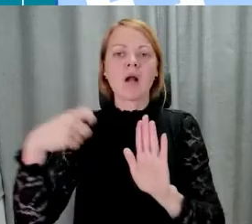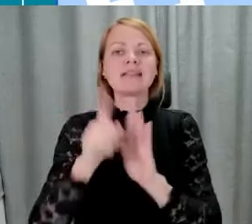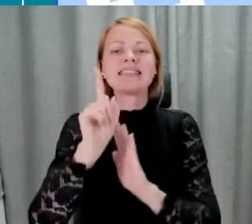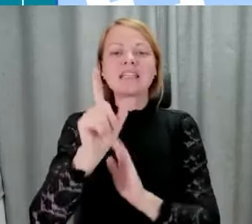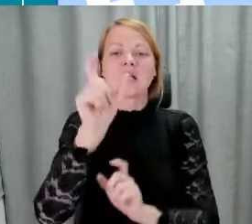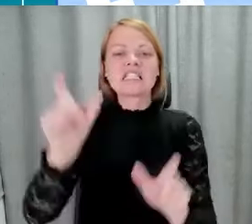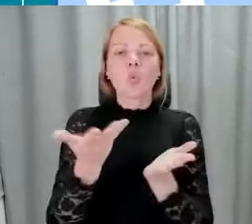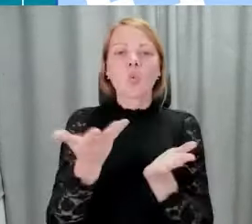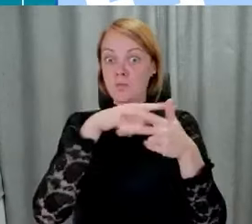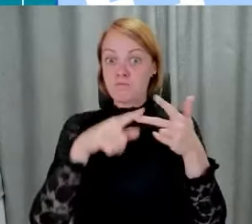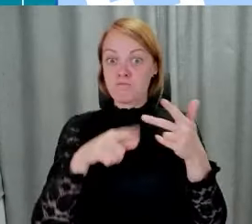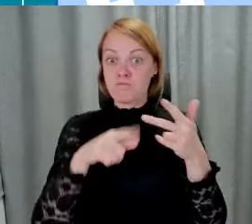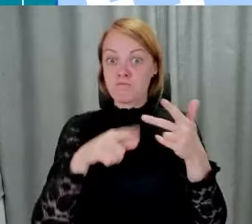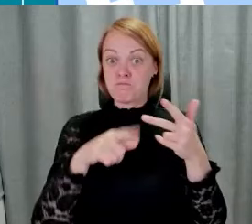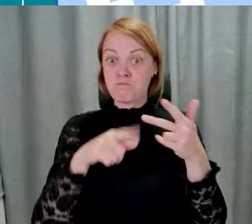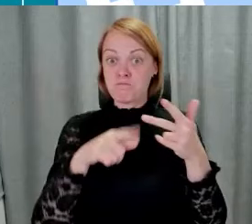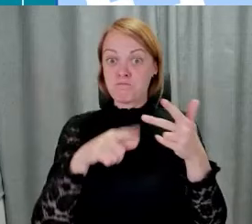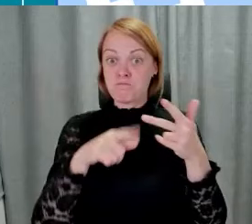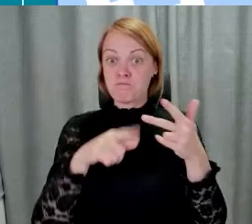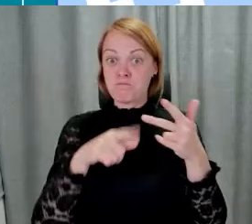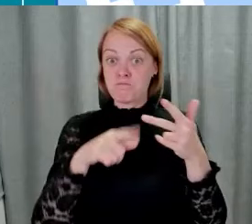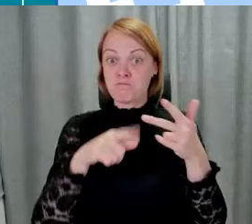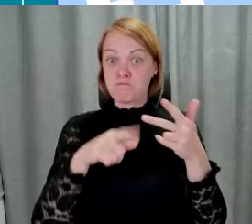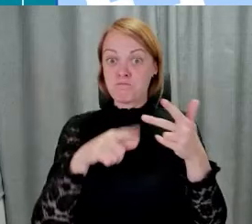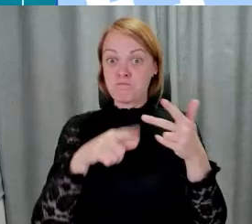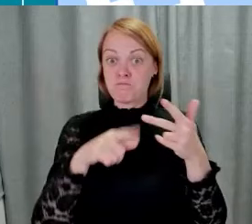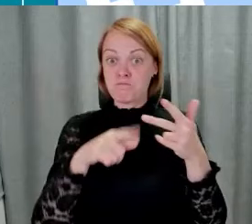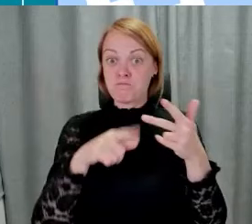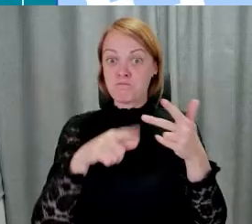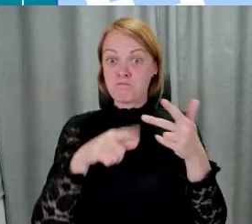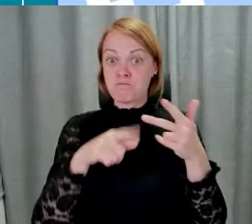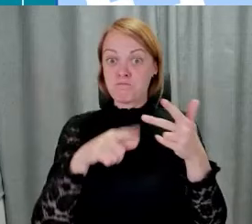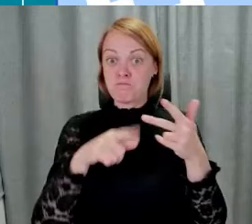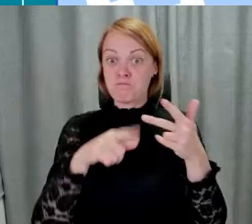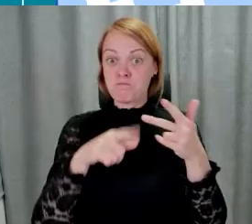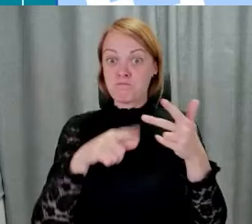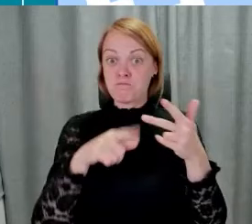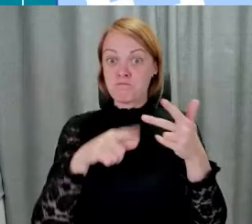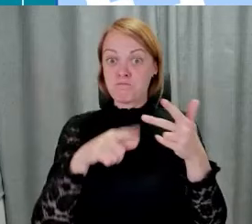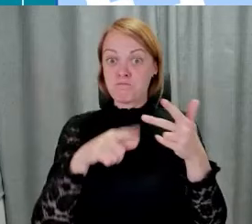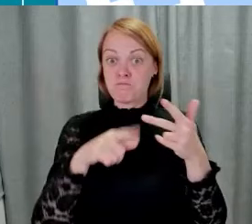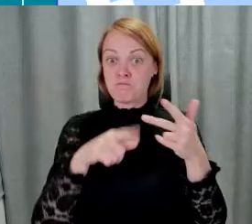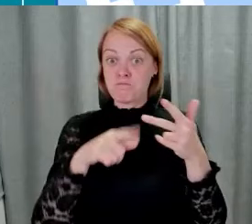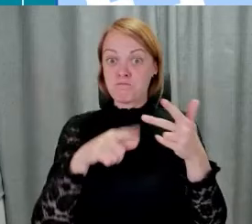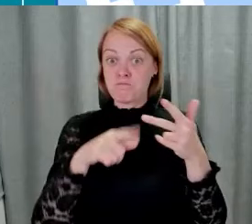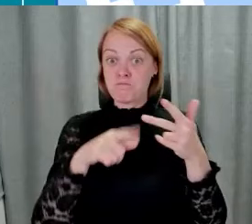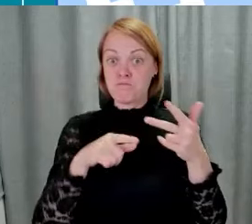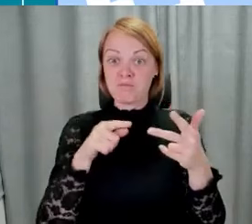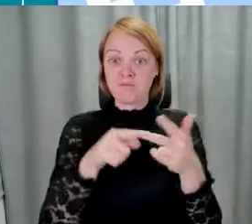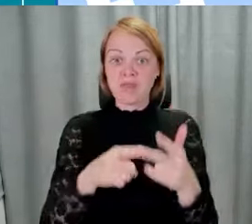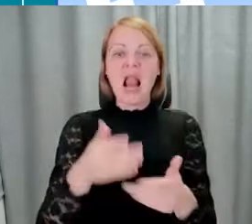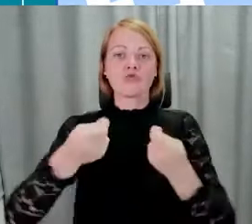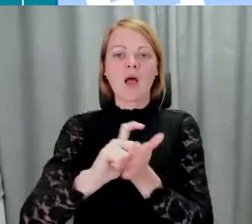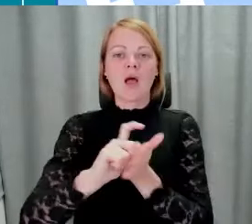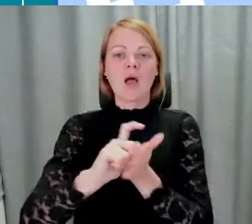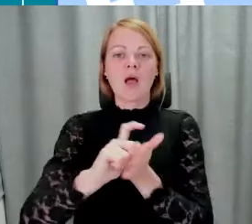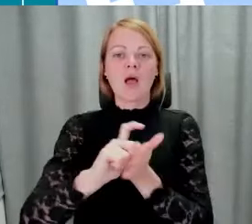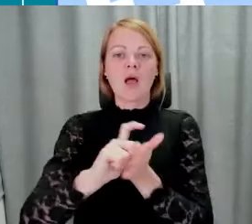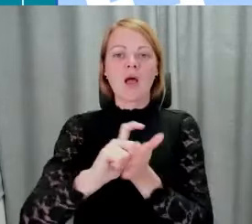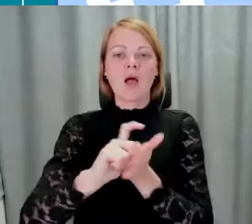labā likumdošanas prakse ir, kad ministra kabineta noteikums, kas ir LBNs,